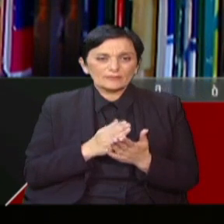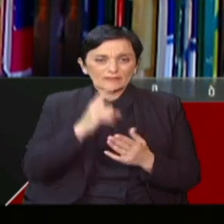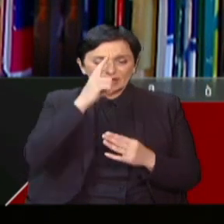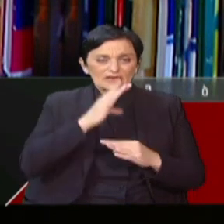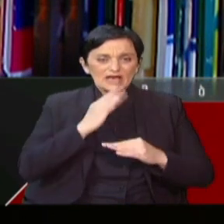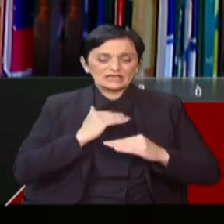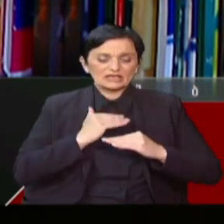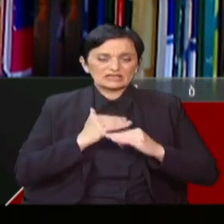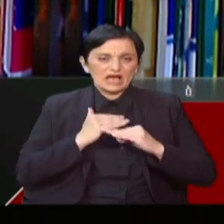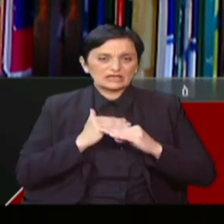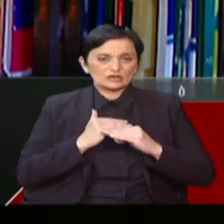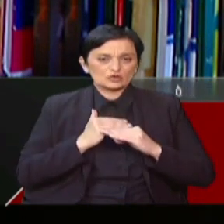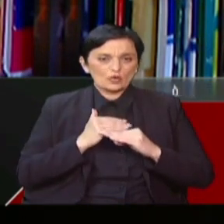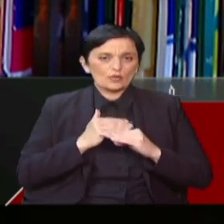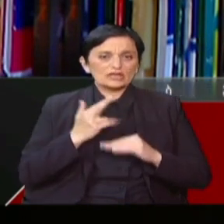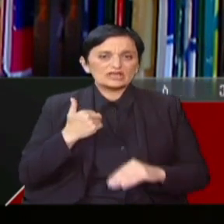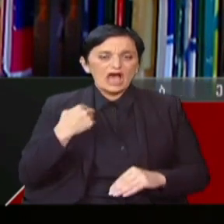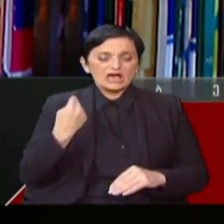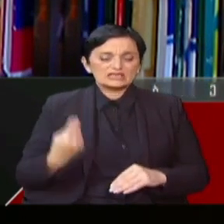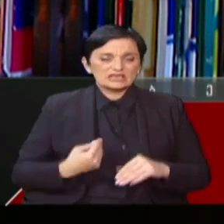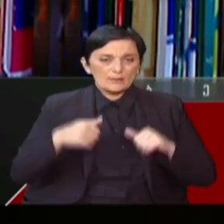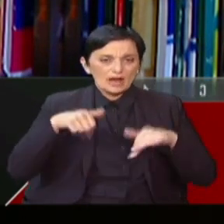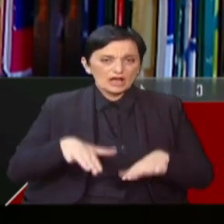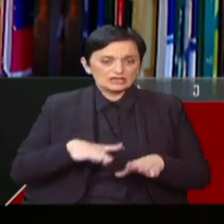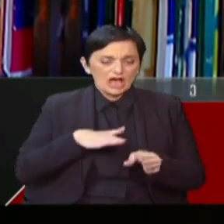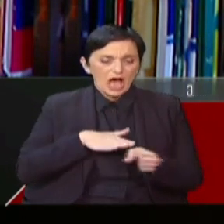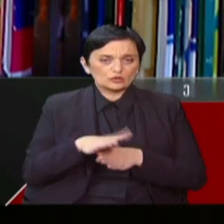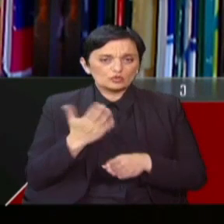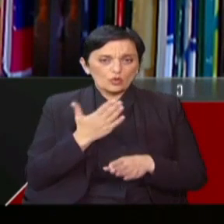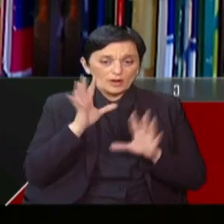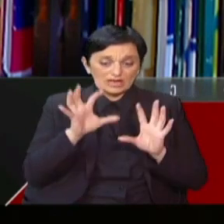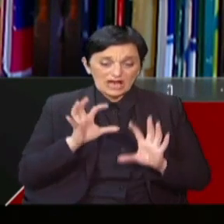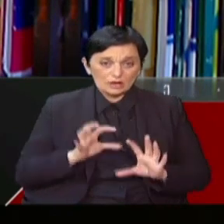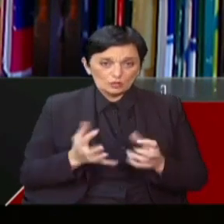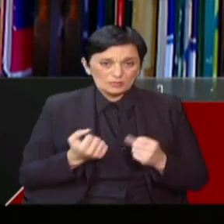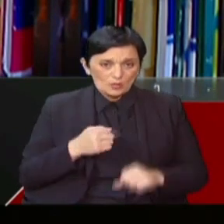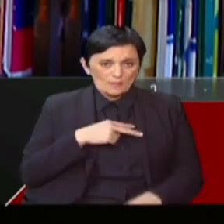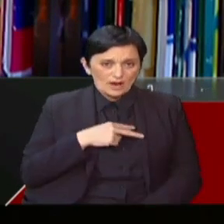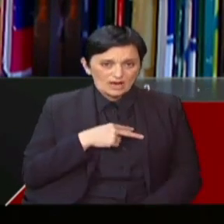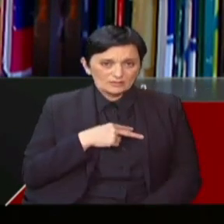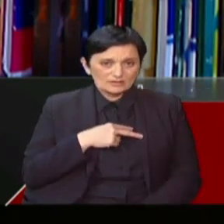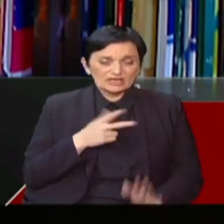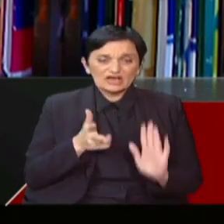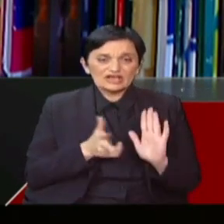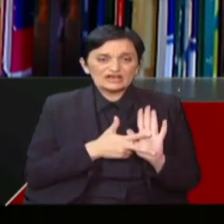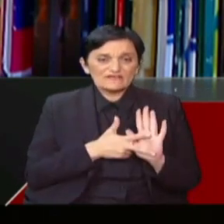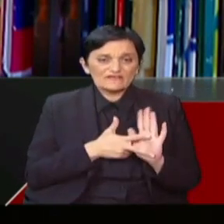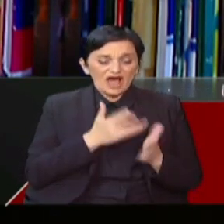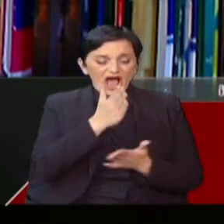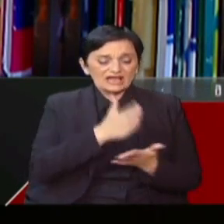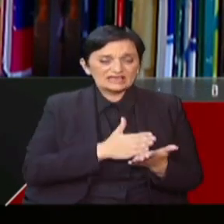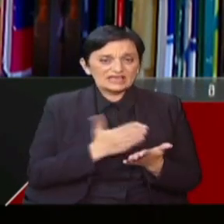გენდერული თანასწორობა და სტრატეგიების გადაწყვეტილებების აღსრულება, რომელზეც კანონი მიიღო პარლამენტმა, 8 არის